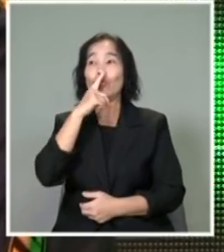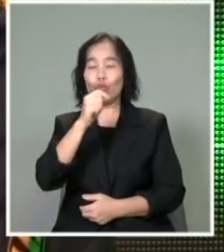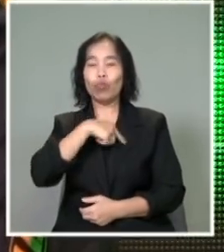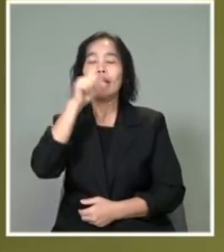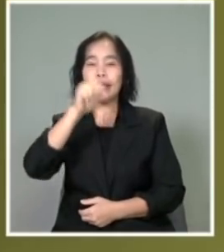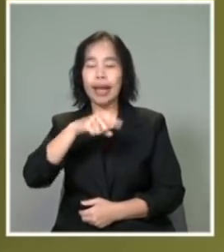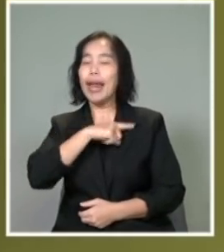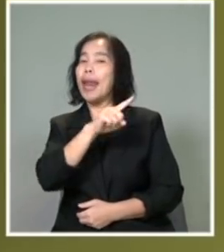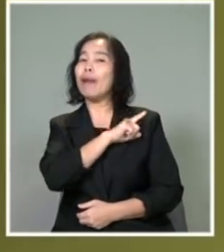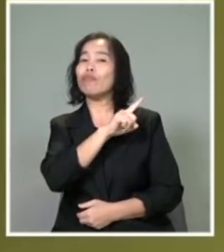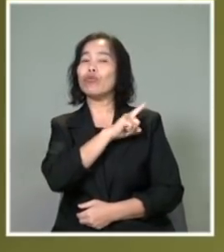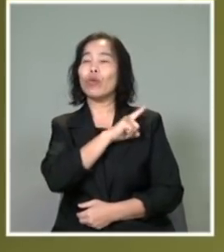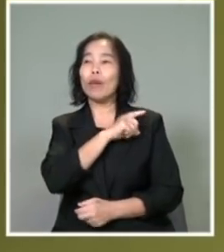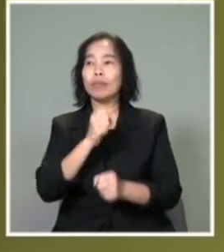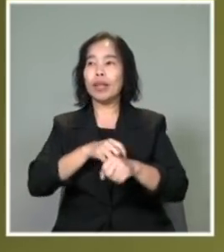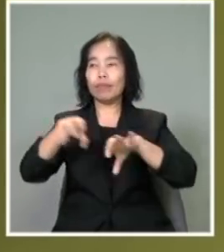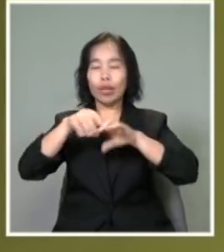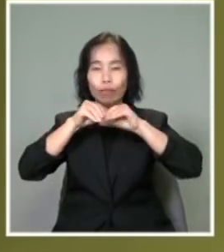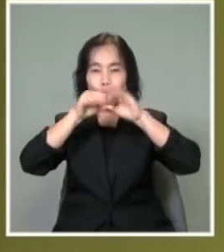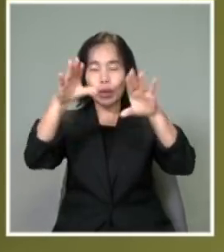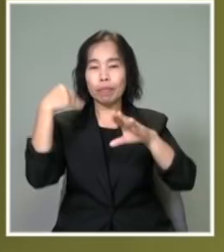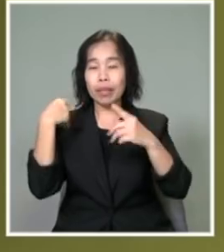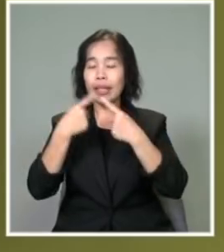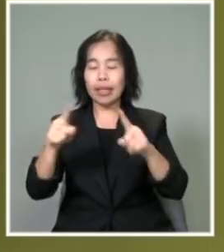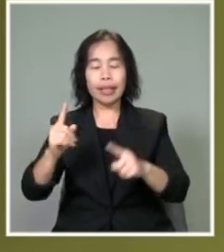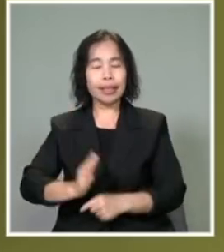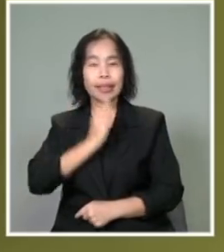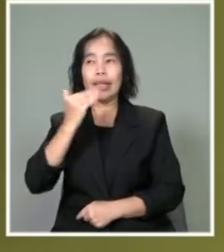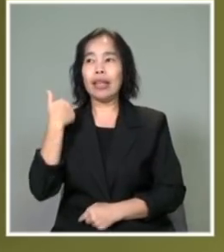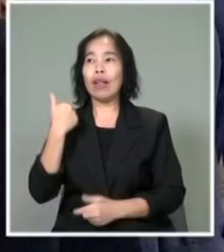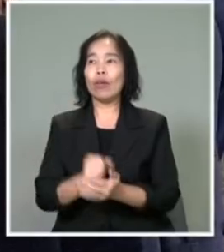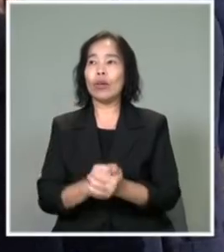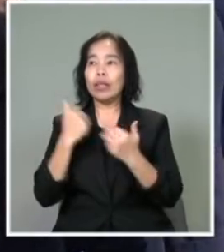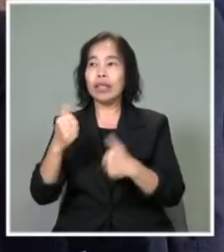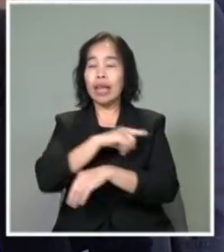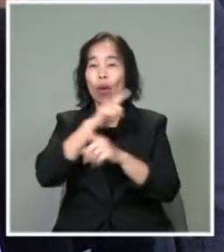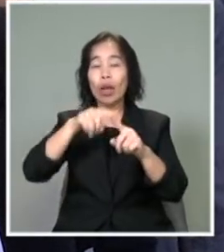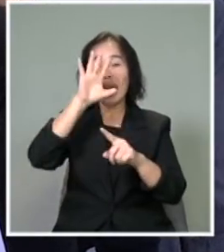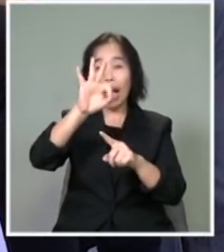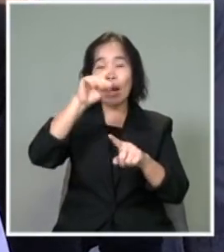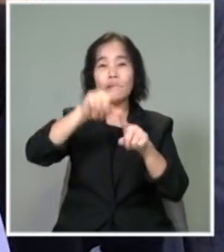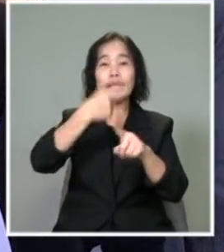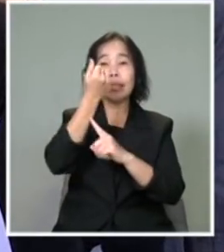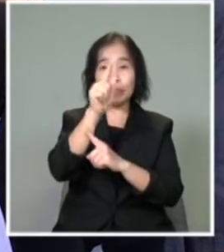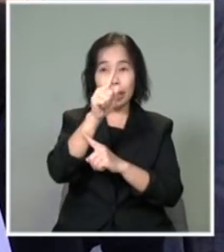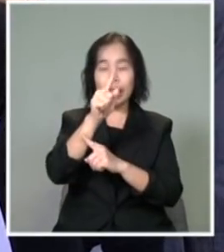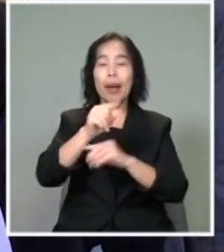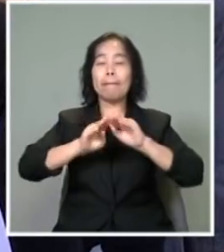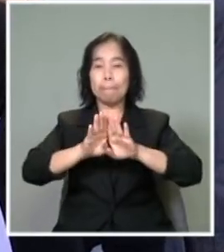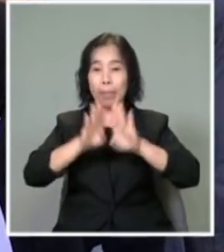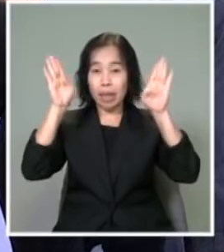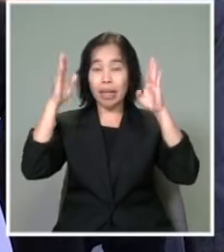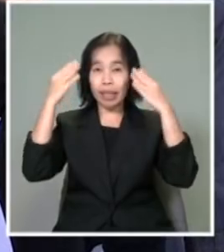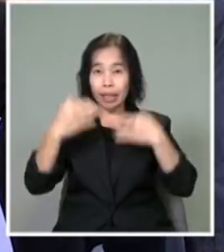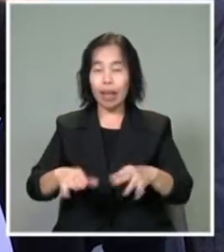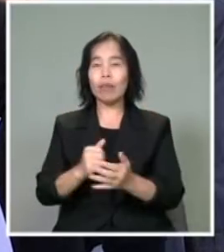จะทำหน้าที่นะครับในการถ่ายทอดสดอย่าว่าอย่างเป็นทางการเลยนะครับเรียนศิษย์เก่าตรงนี้นะครับ9พฤศจิกายนนะครับนัดเปิดสนามนะครับสว